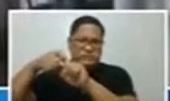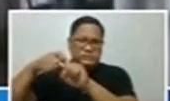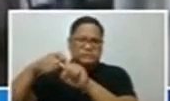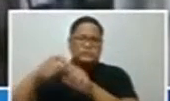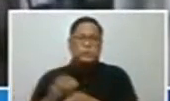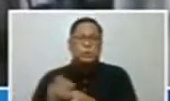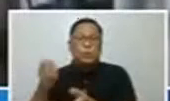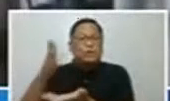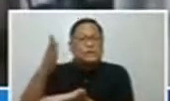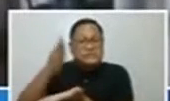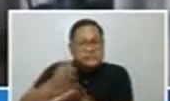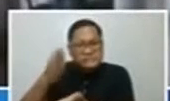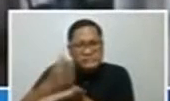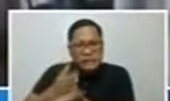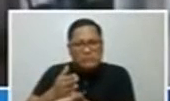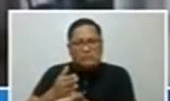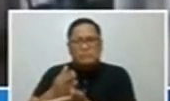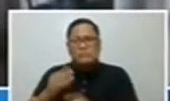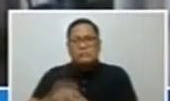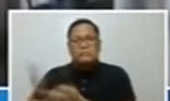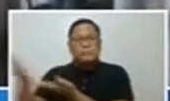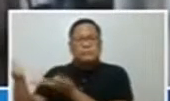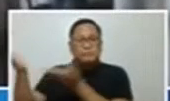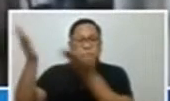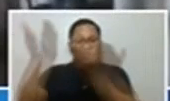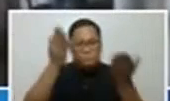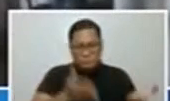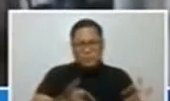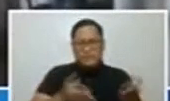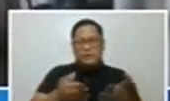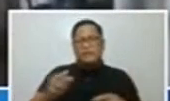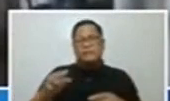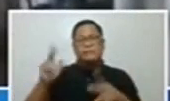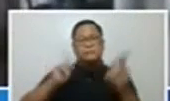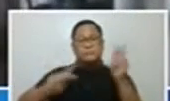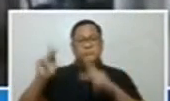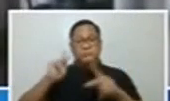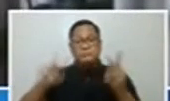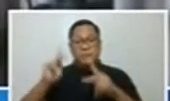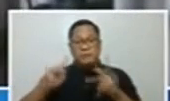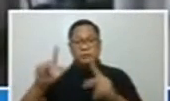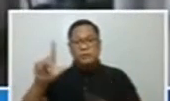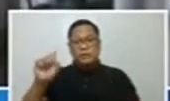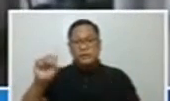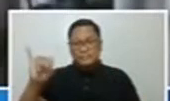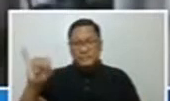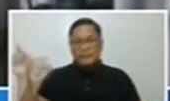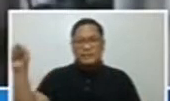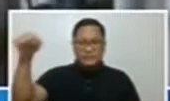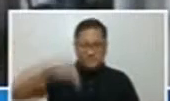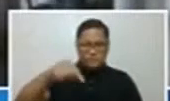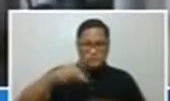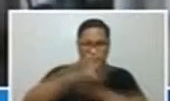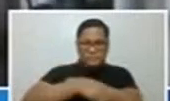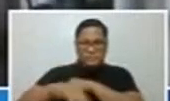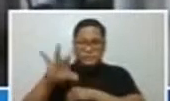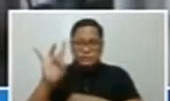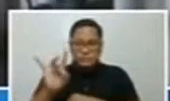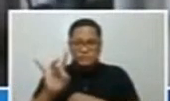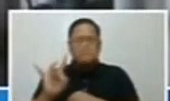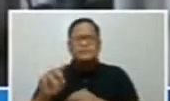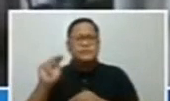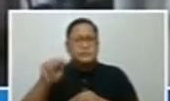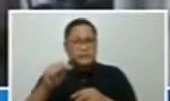their proposal. So ang gagawin natin, no, for 14 days, lahat ng pupunta sa Region 8 ay iipunin na lang muna